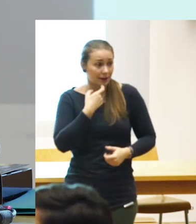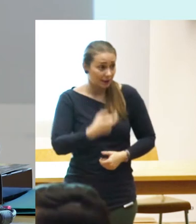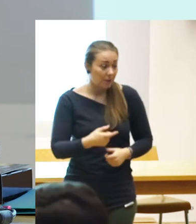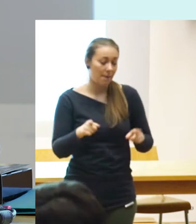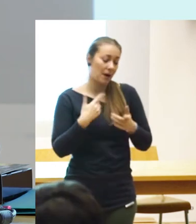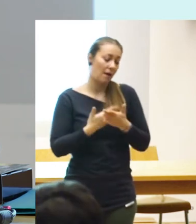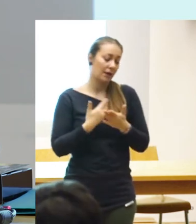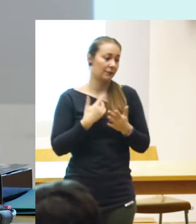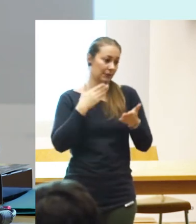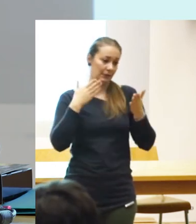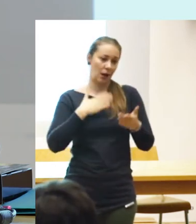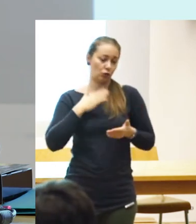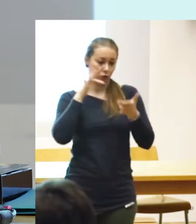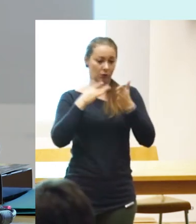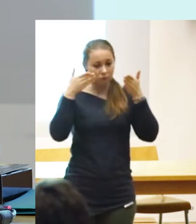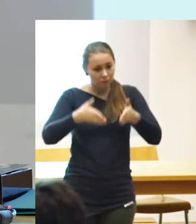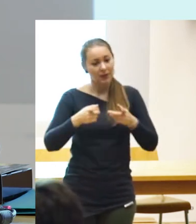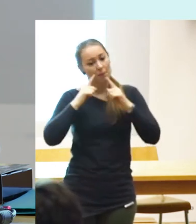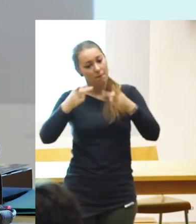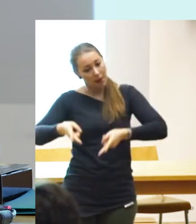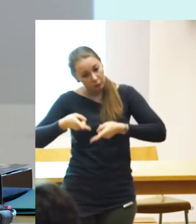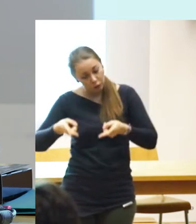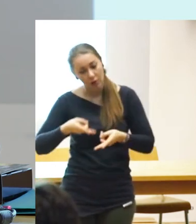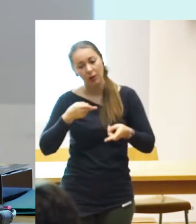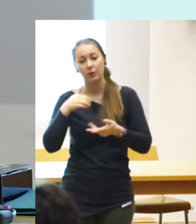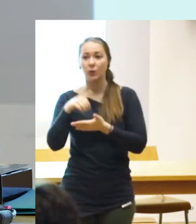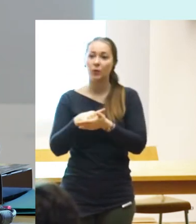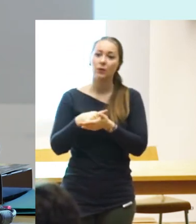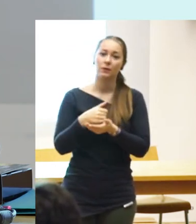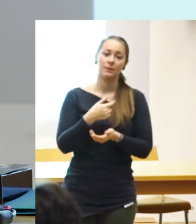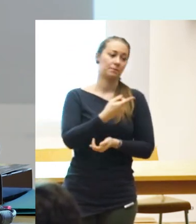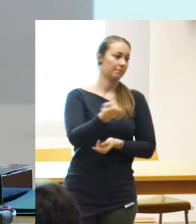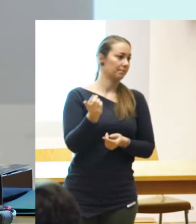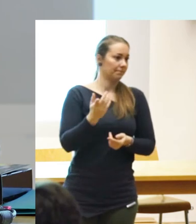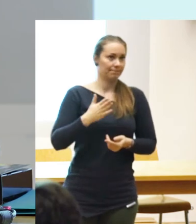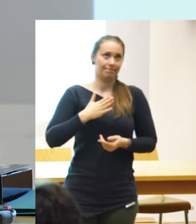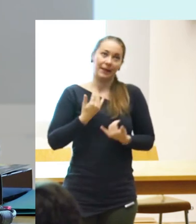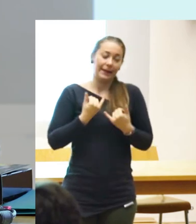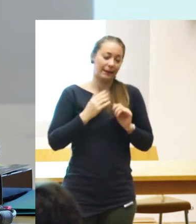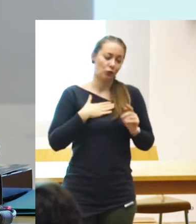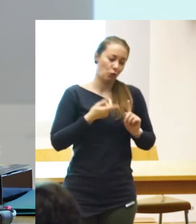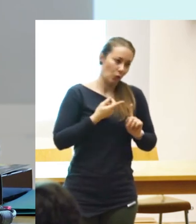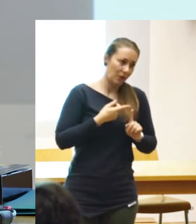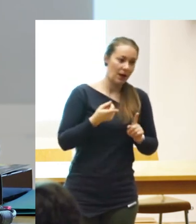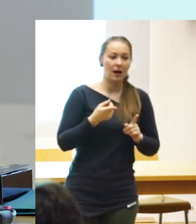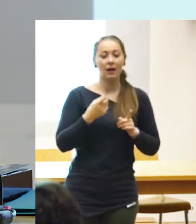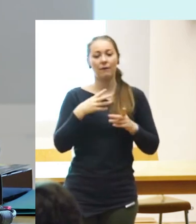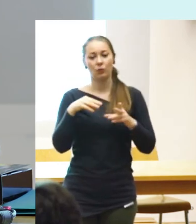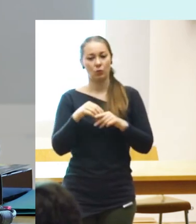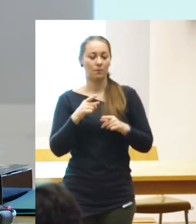péče buď teda o nějakou ideální v našich podmínkách servis